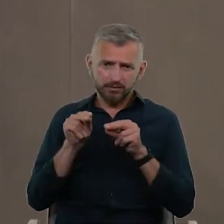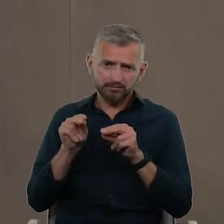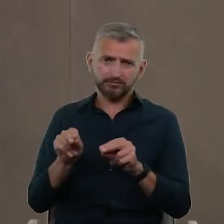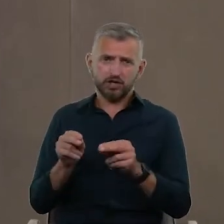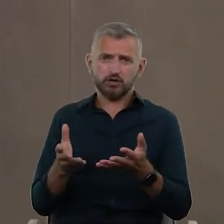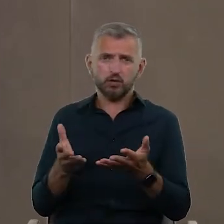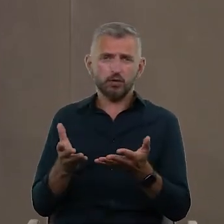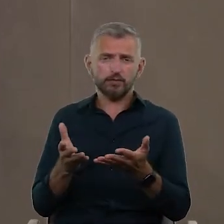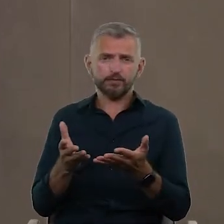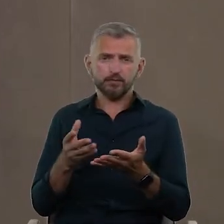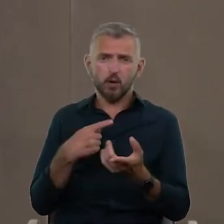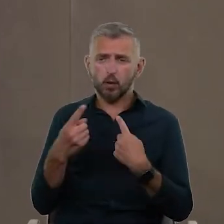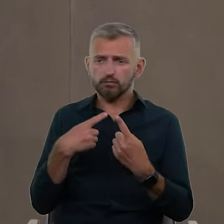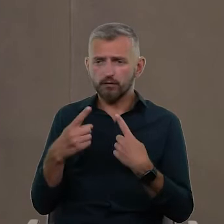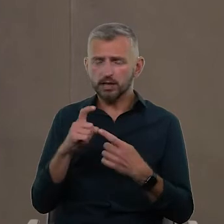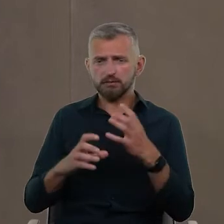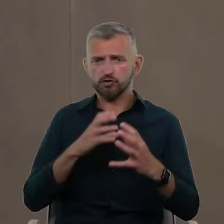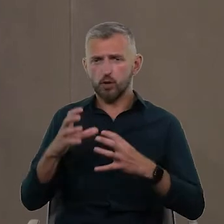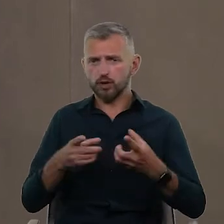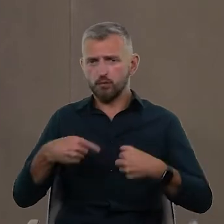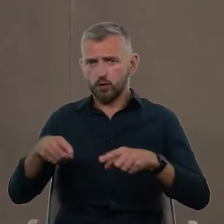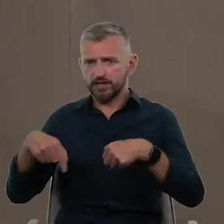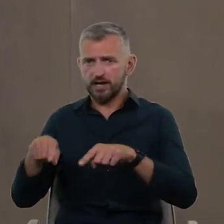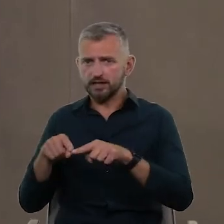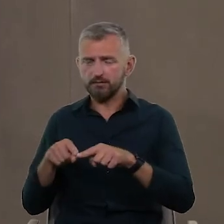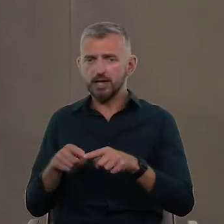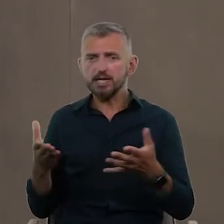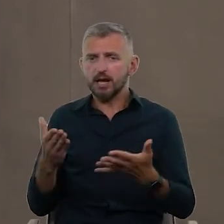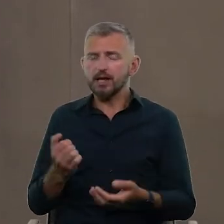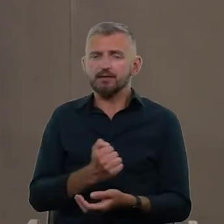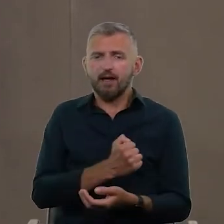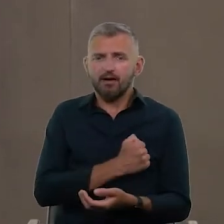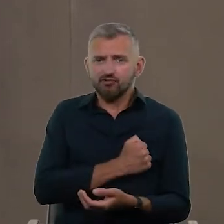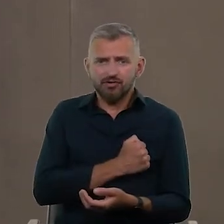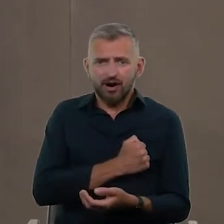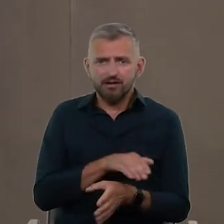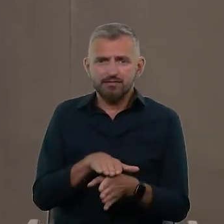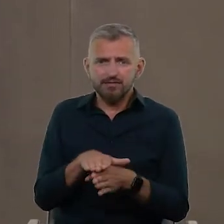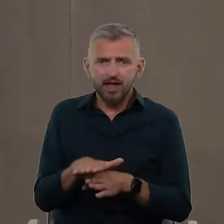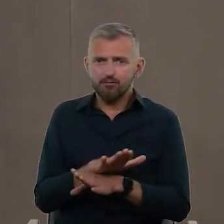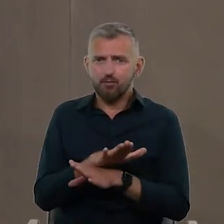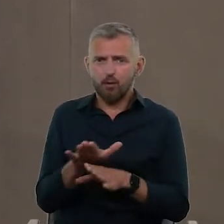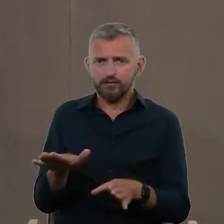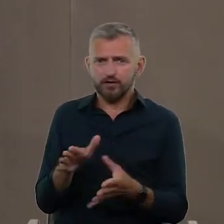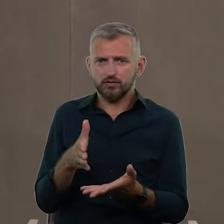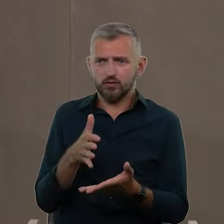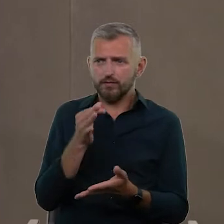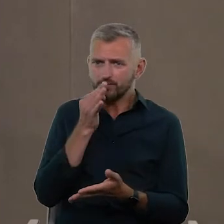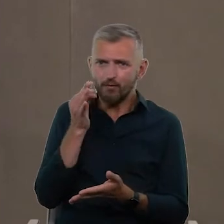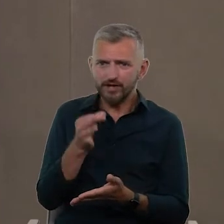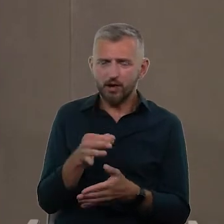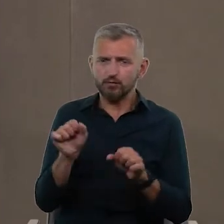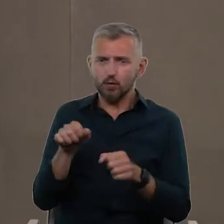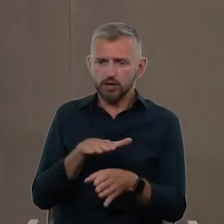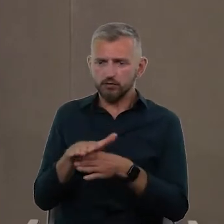чесно розмовляти з міжнародними організаціями, да, які, на жаль, не в повній мірі відповідають і можуть реалізувати